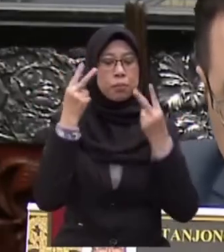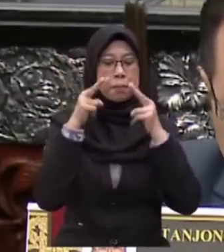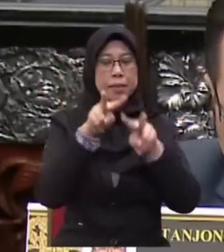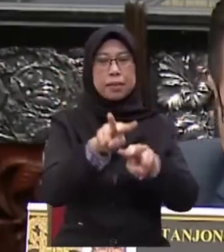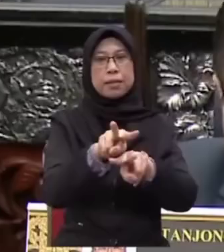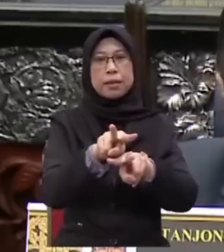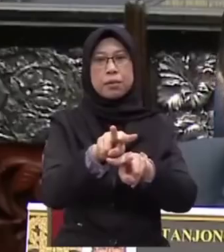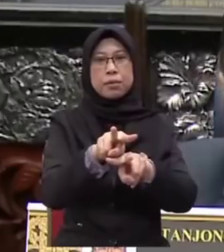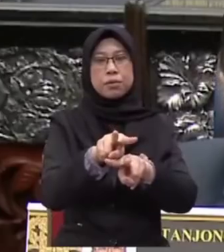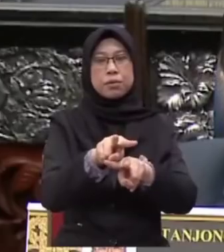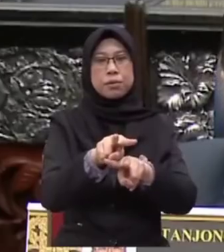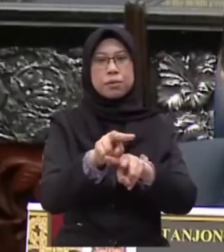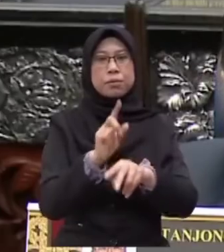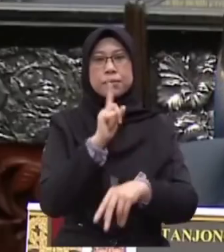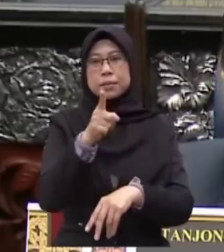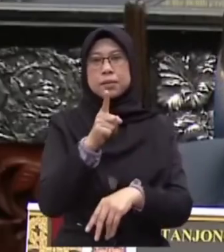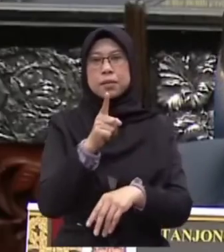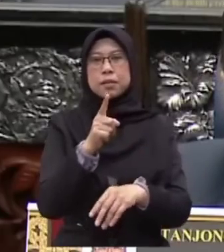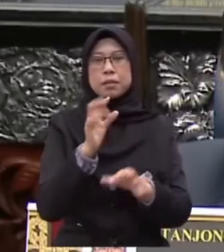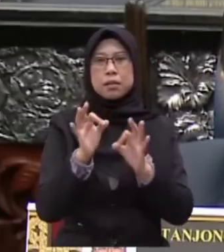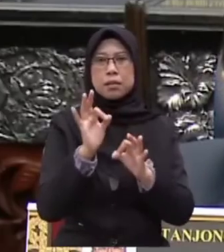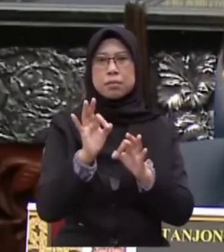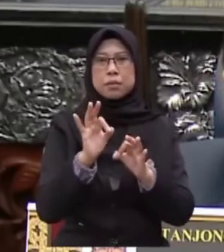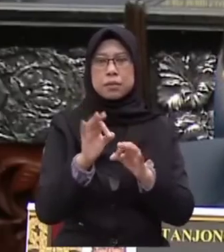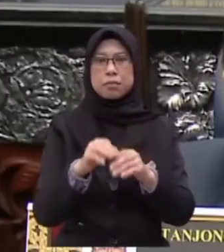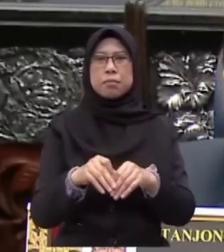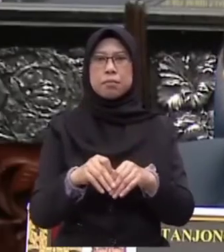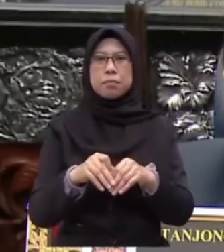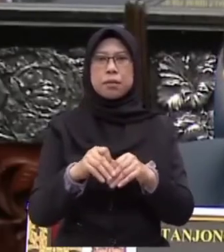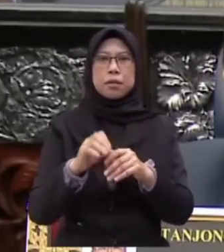memastikan sebarang ya, eksploitasi hutan